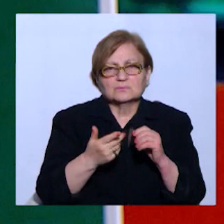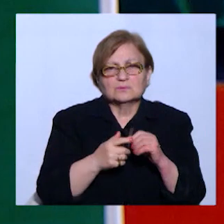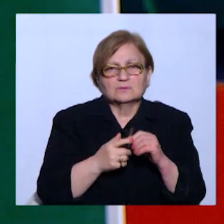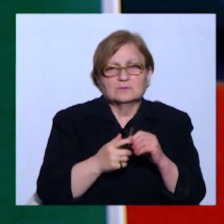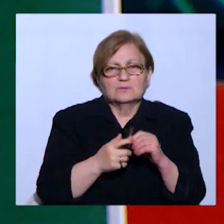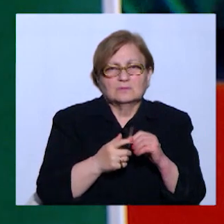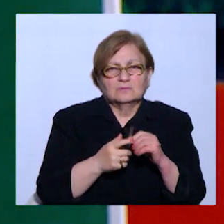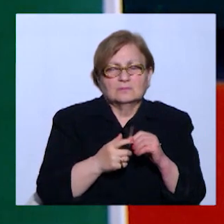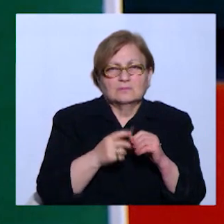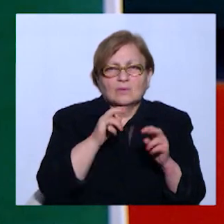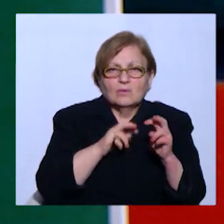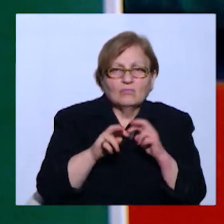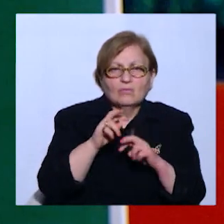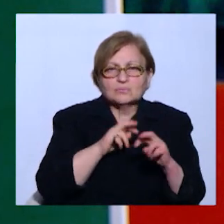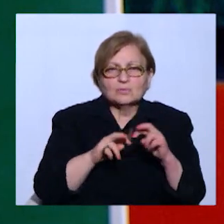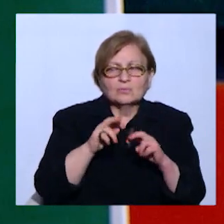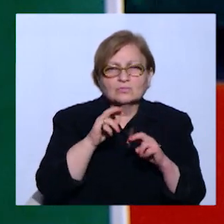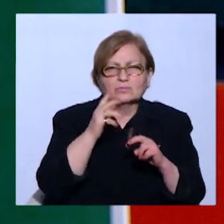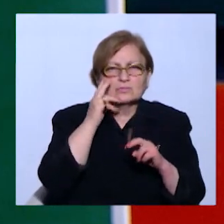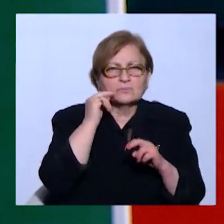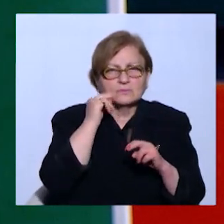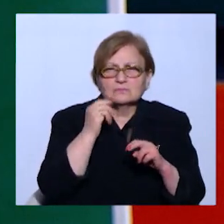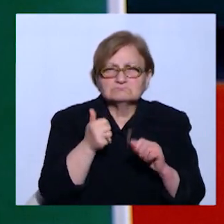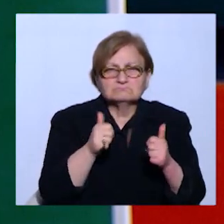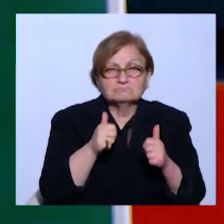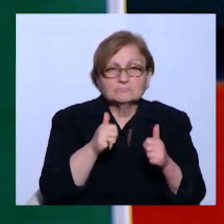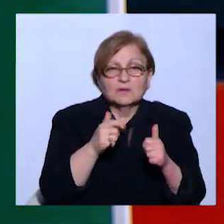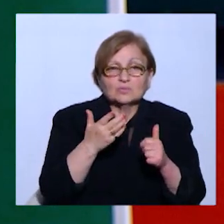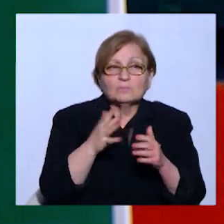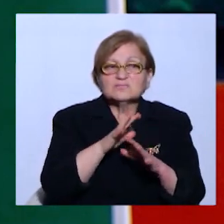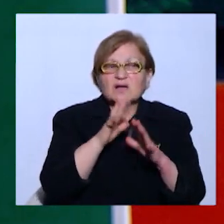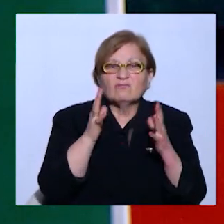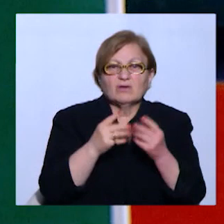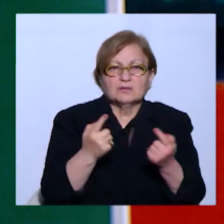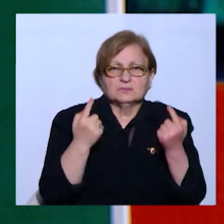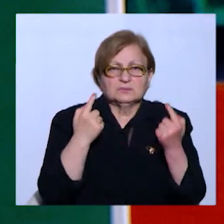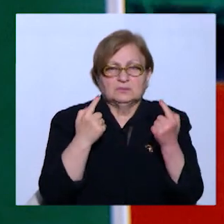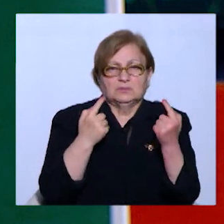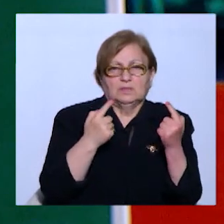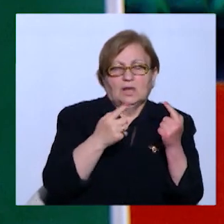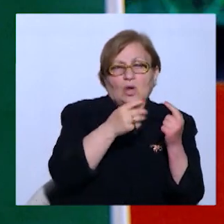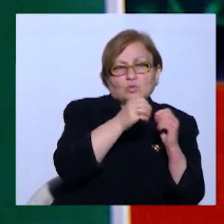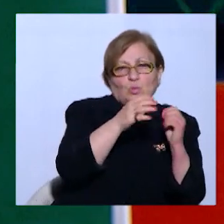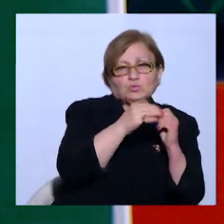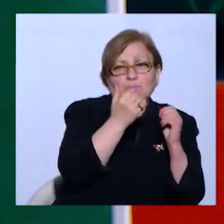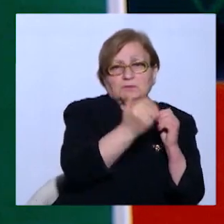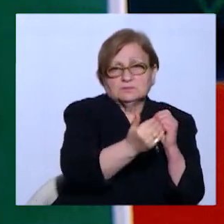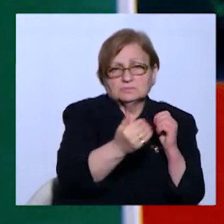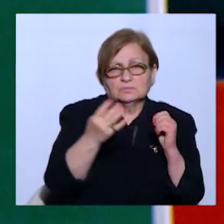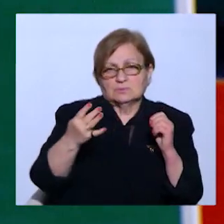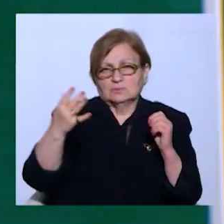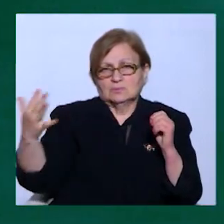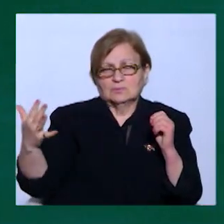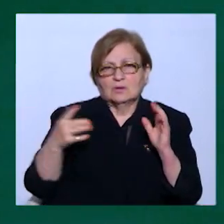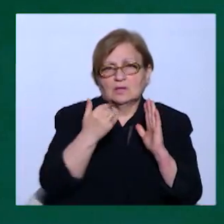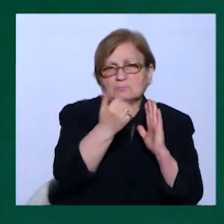არა. ვეძებ როგორ რიცხვს, რომელიც ყველაზე დიდია 15-ისა და 45-ის გამყოფებს შორის. 15-ის გამყოფები